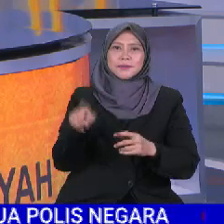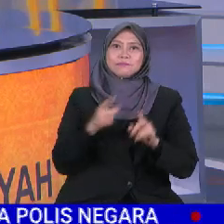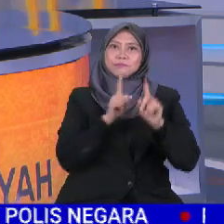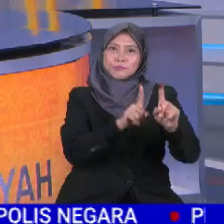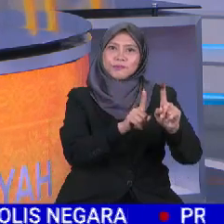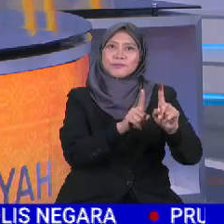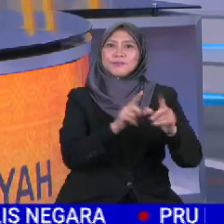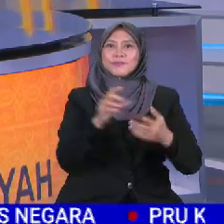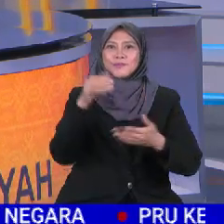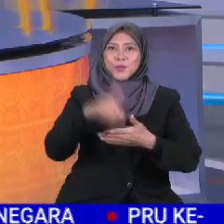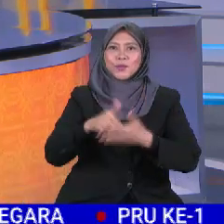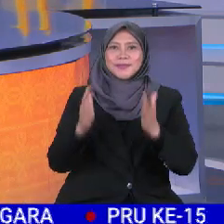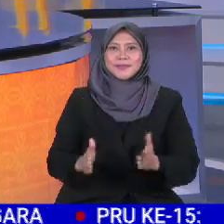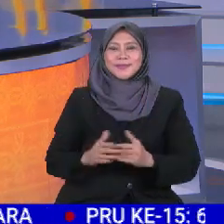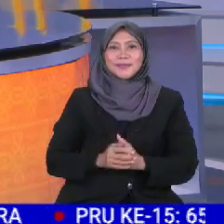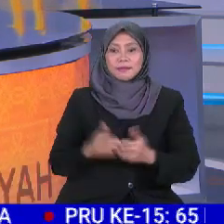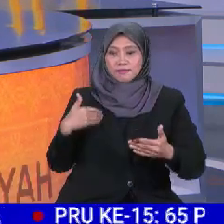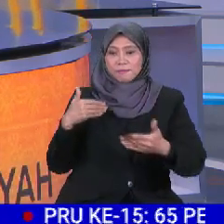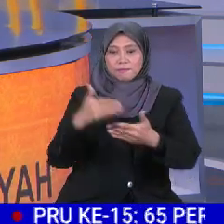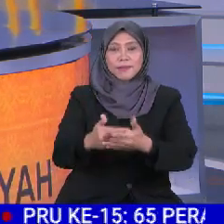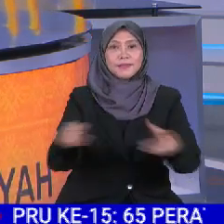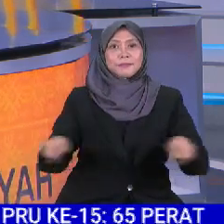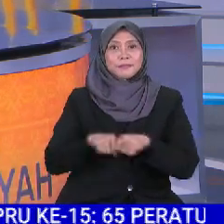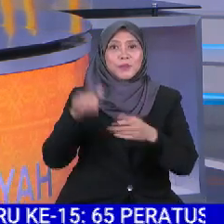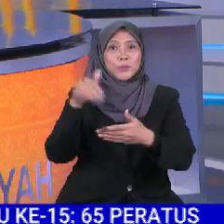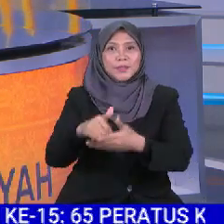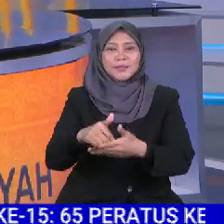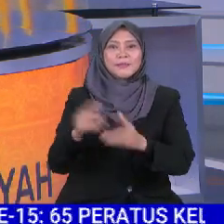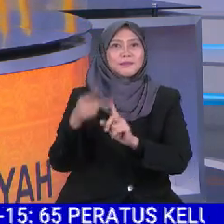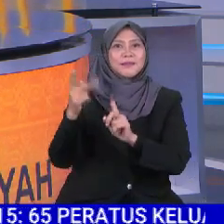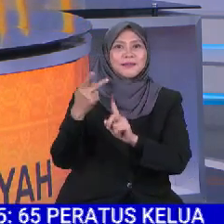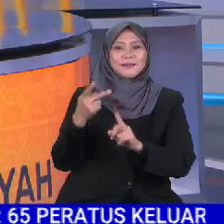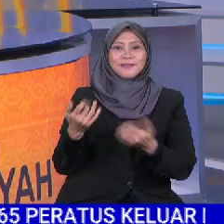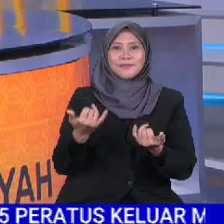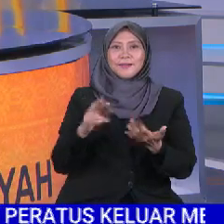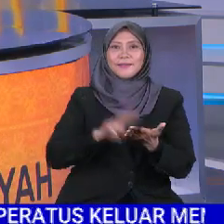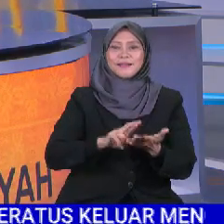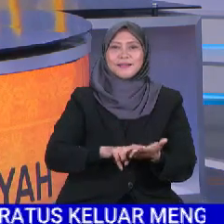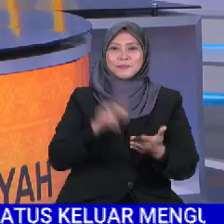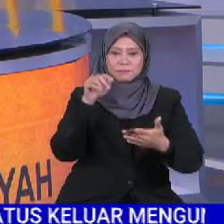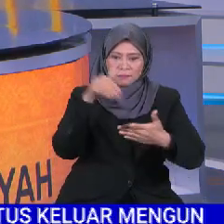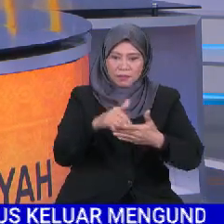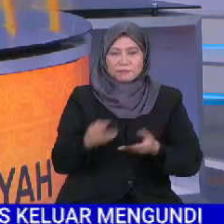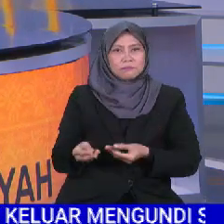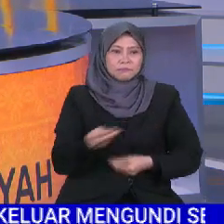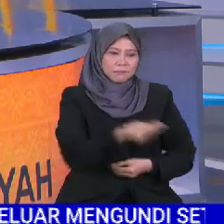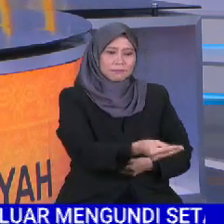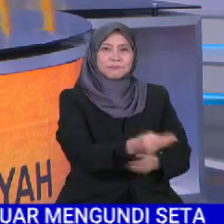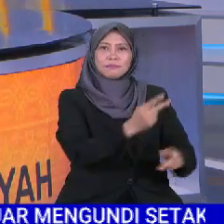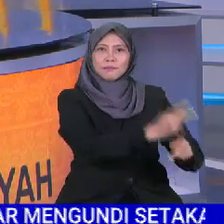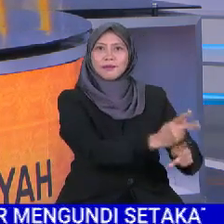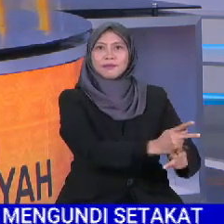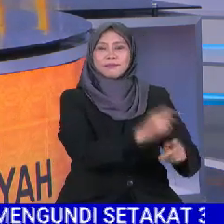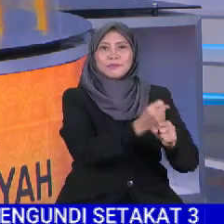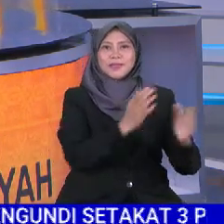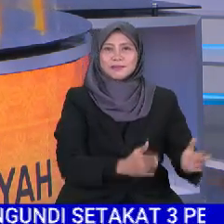pengundi. Tinjauan di beberapa pusat pengundian di Parlimen Bagan, Pulau Pinang mendapati daftar pemilih memberi telefon bimbit masing-masing